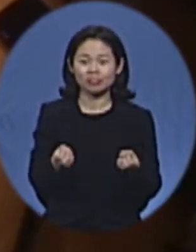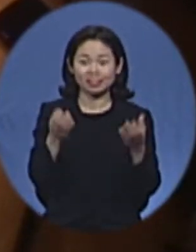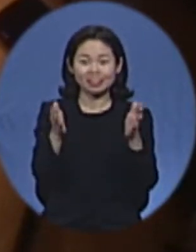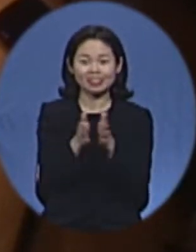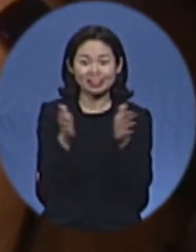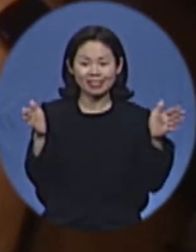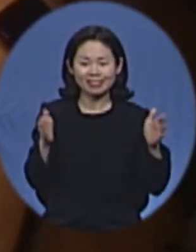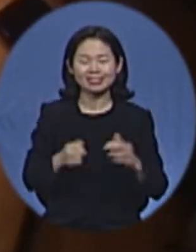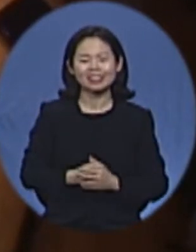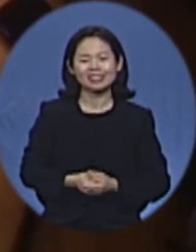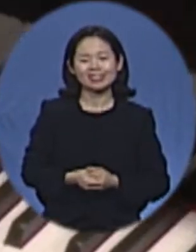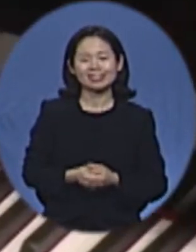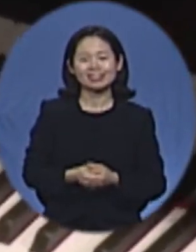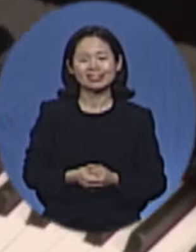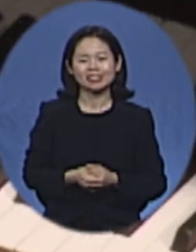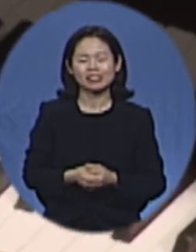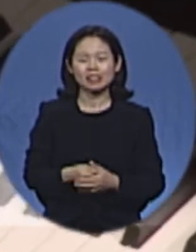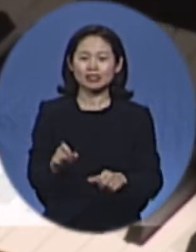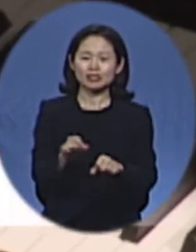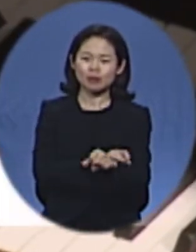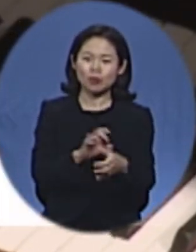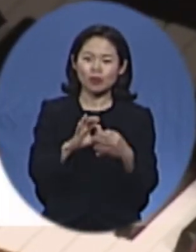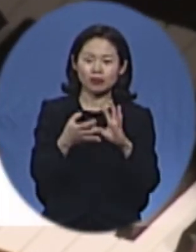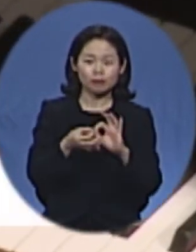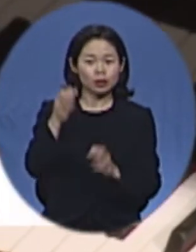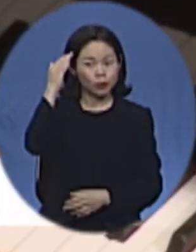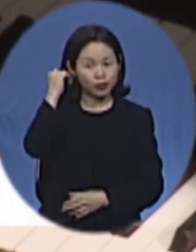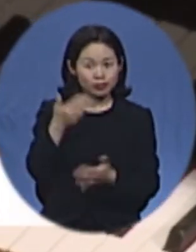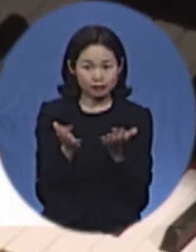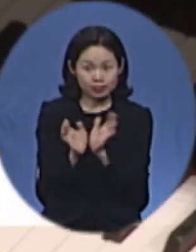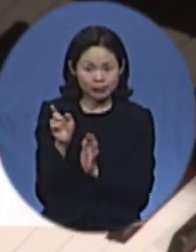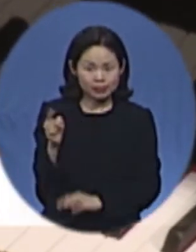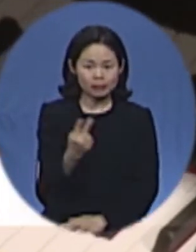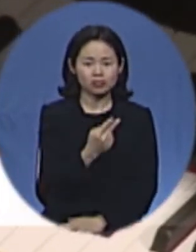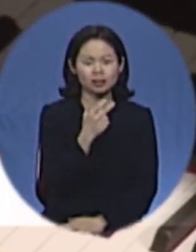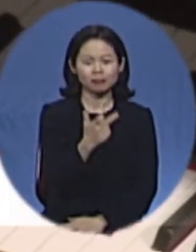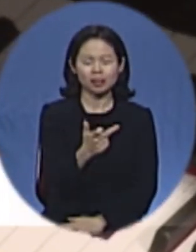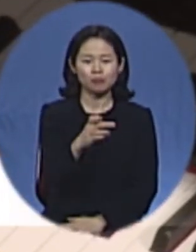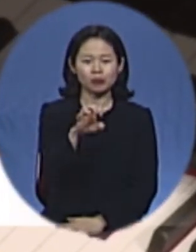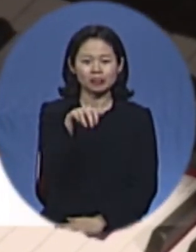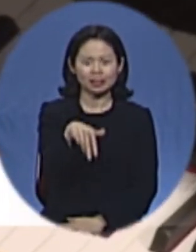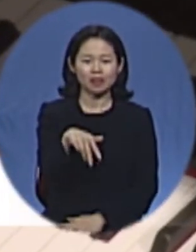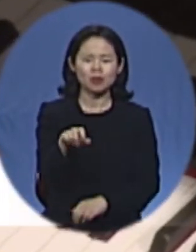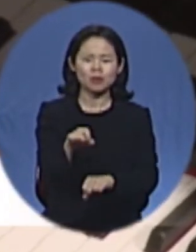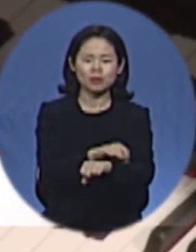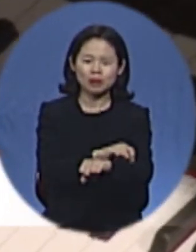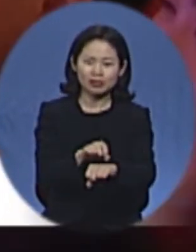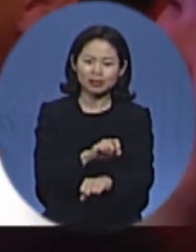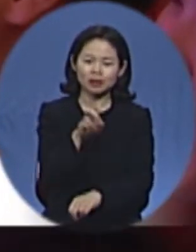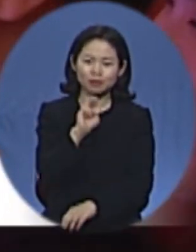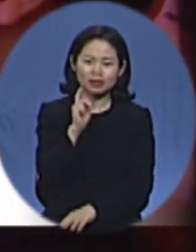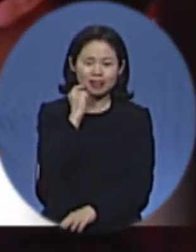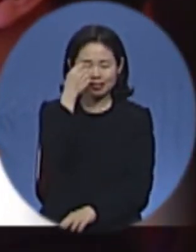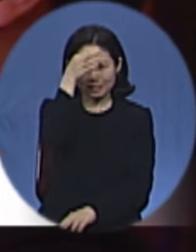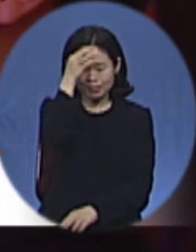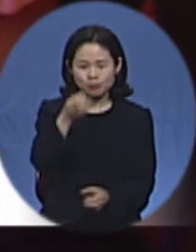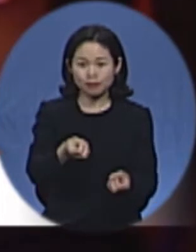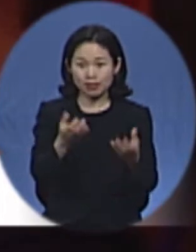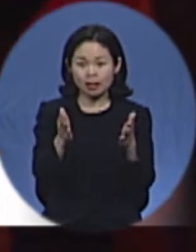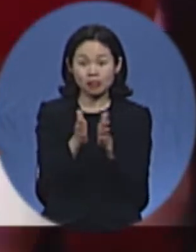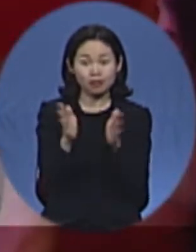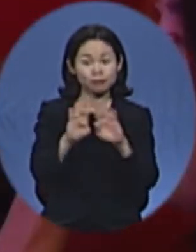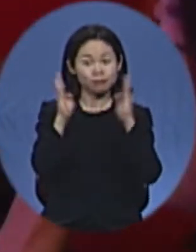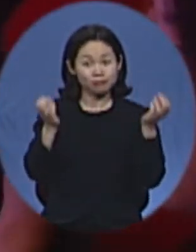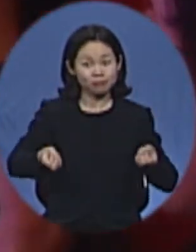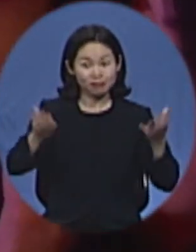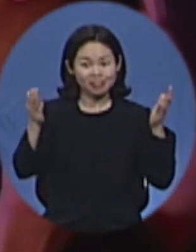시작했습니다. 스페셜 올림픽 코리아는 2017 평창 스페셜 뮤직 앤 아트 페스티벌의 개막식을